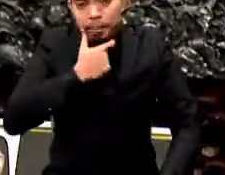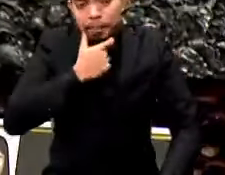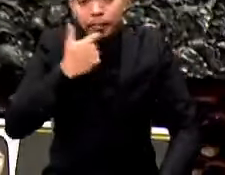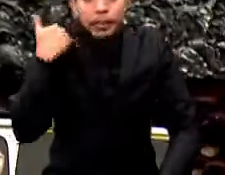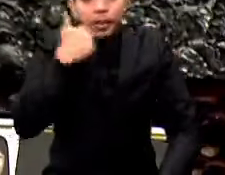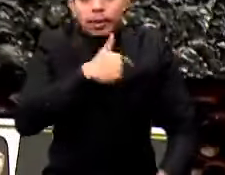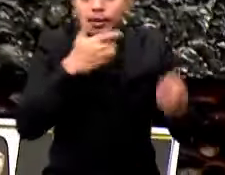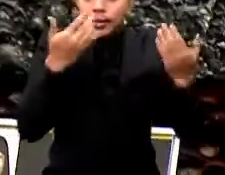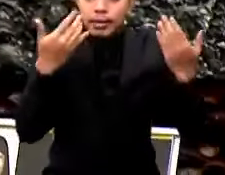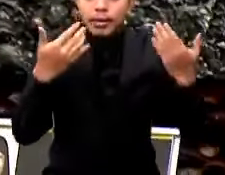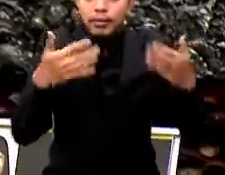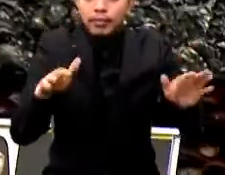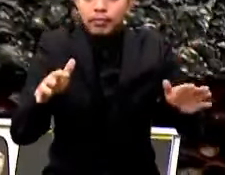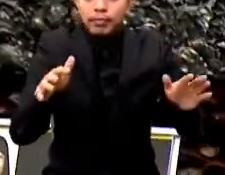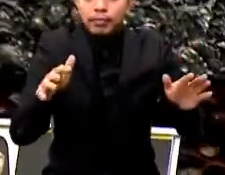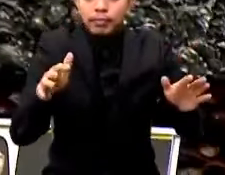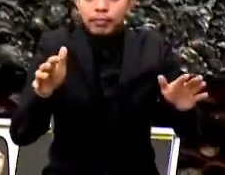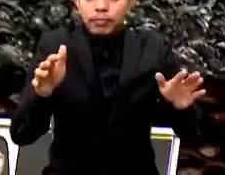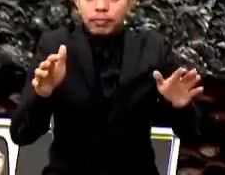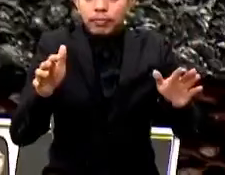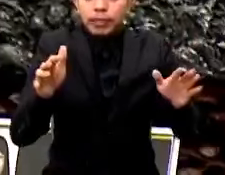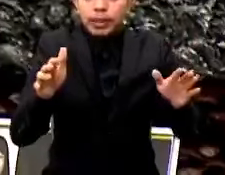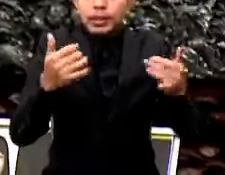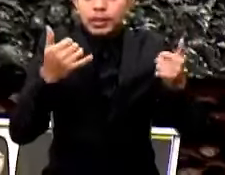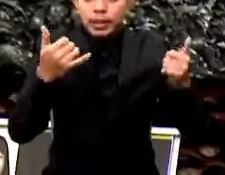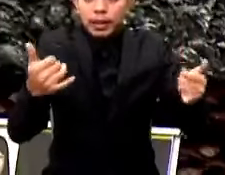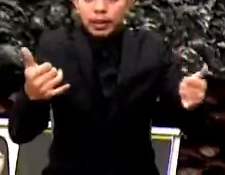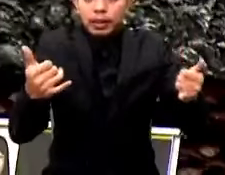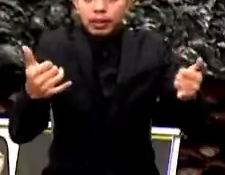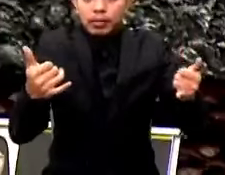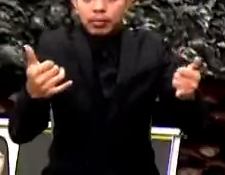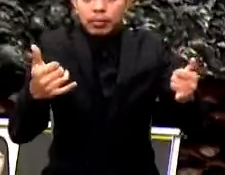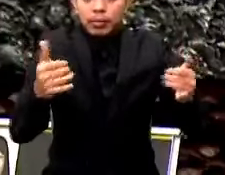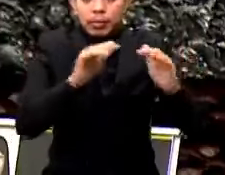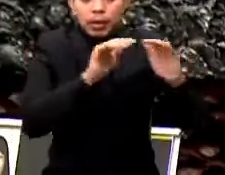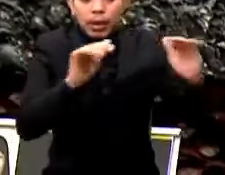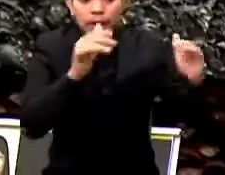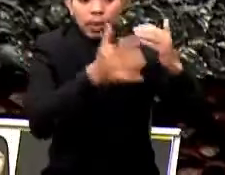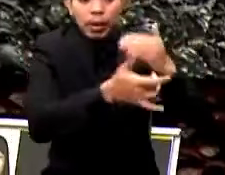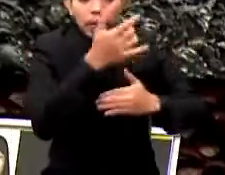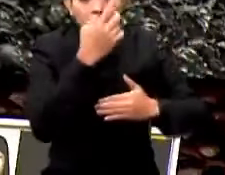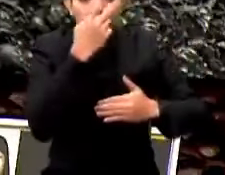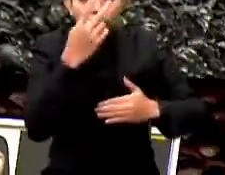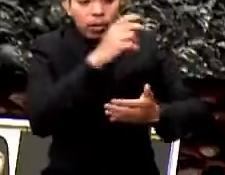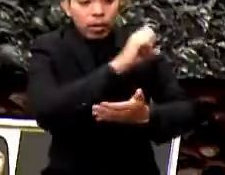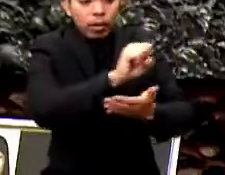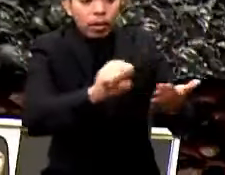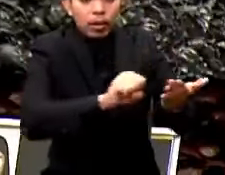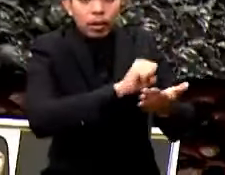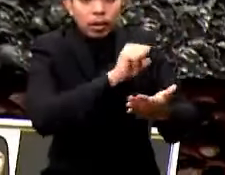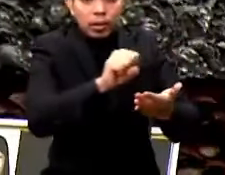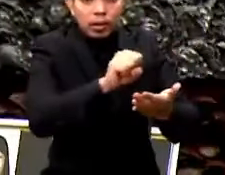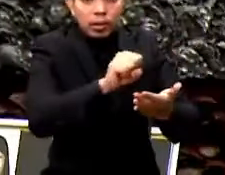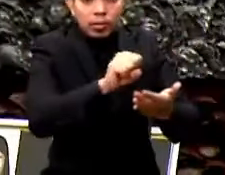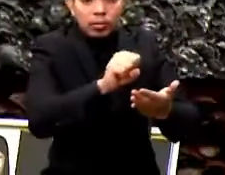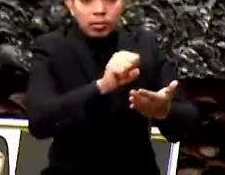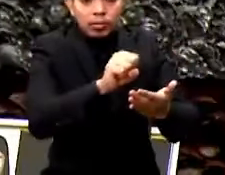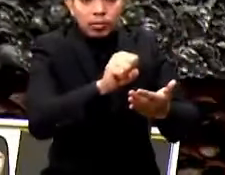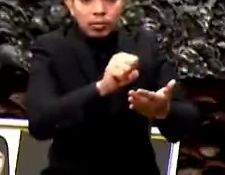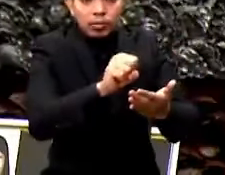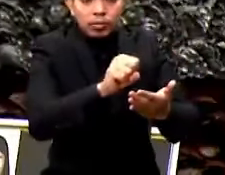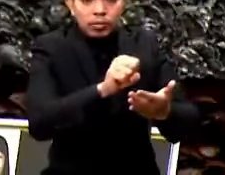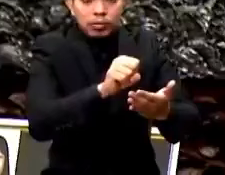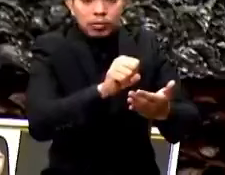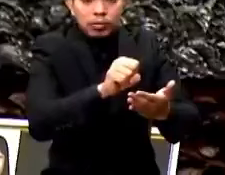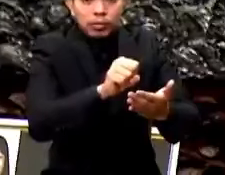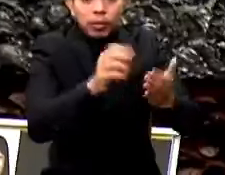telah pun dalam peringkat awal sekarang menunggu siasatan daripada tentu sekali pusaka pihak